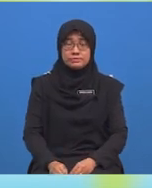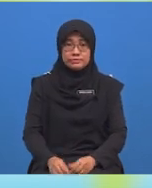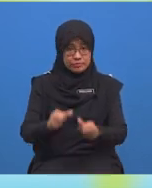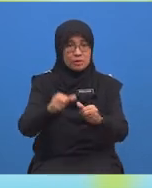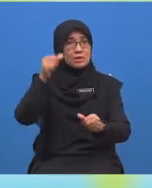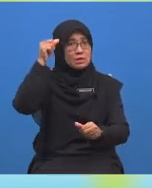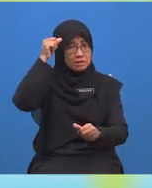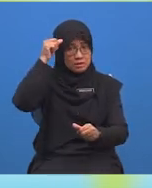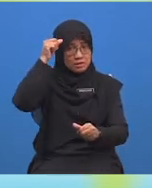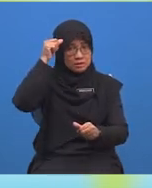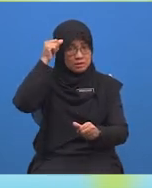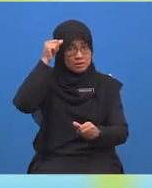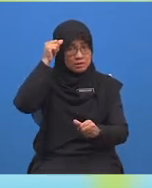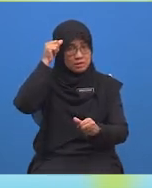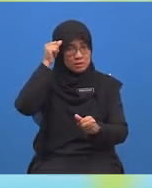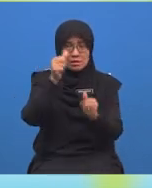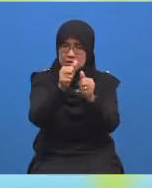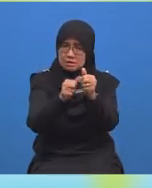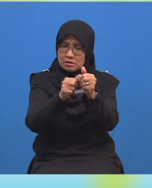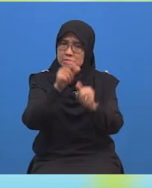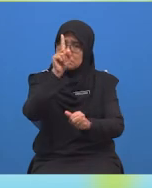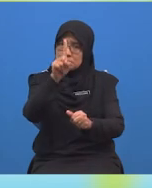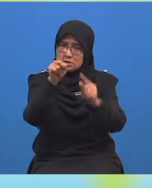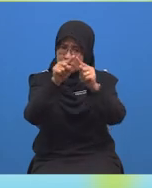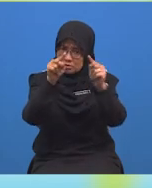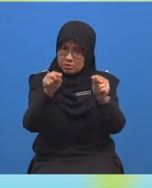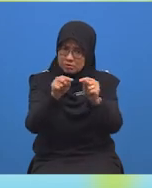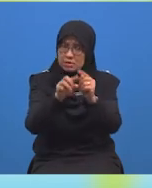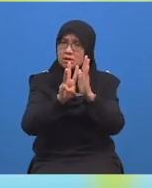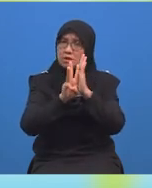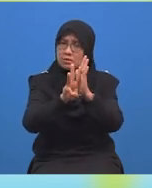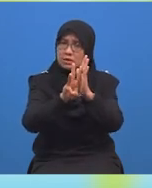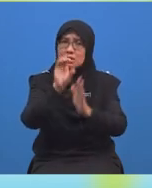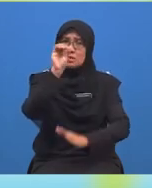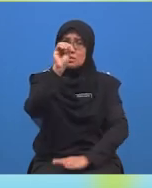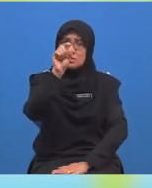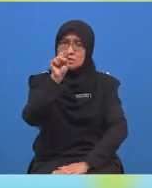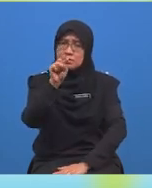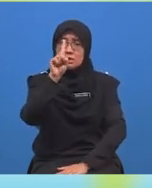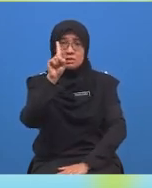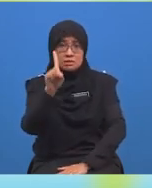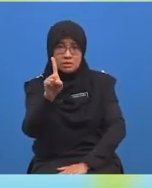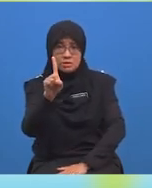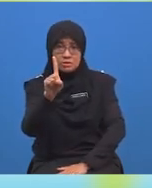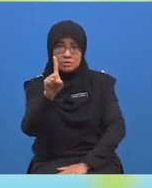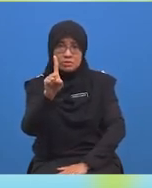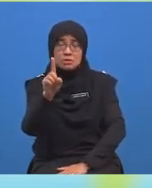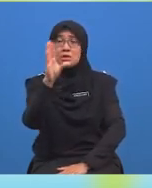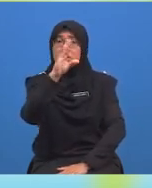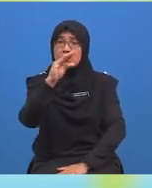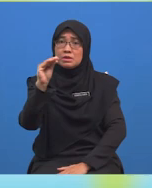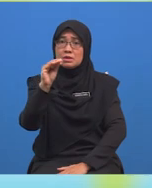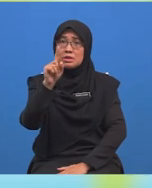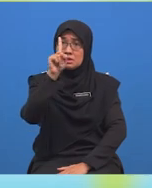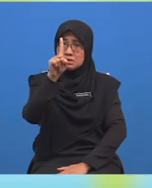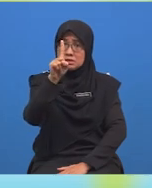Ingat ya murid-murid, setiap satu petak mewakili sifar perpuluhan 1 dan